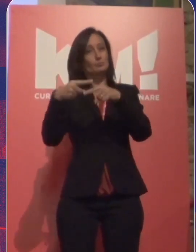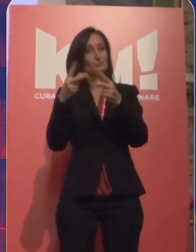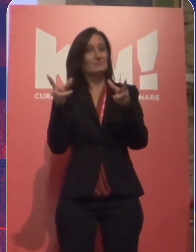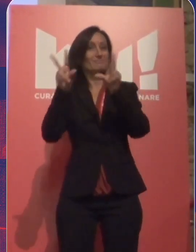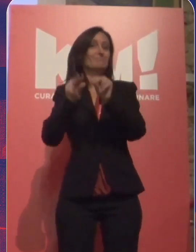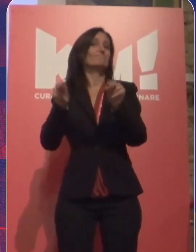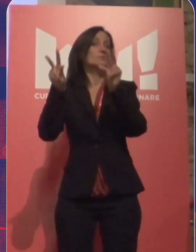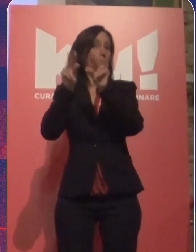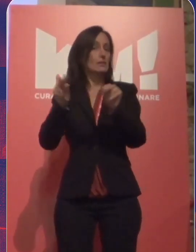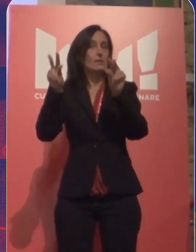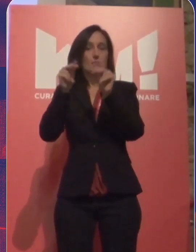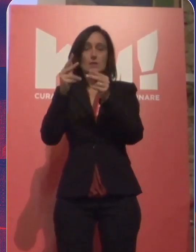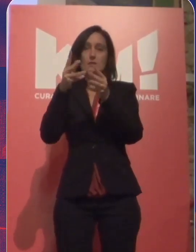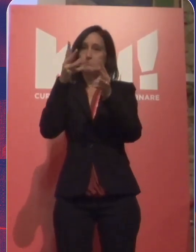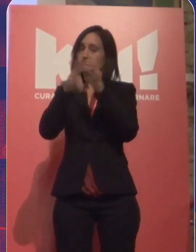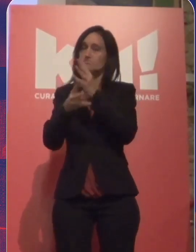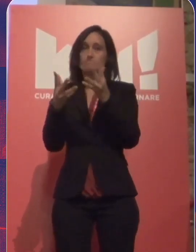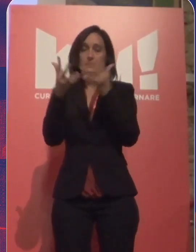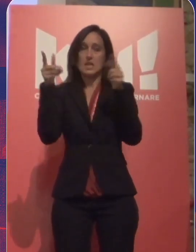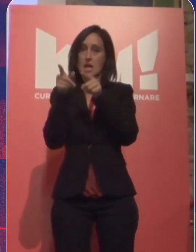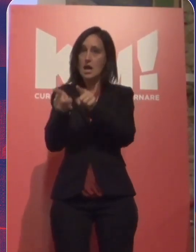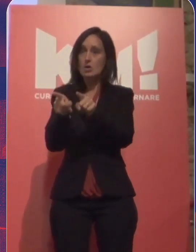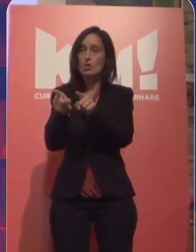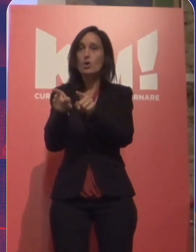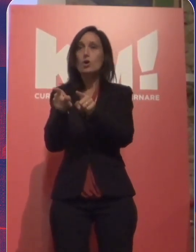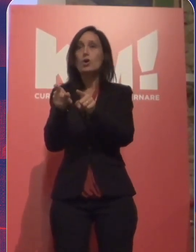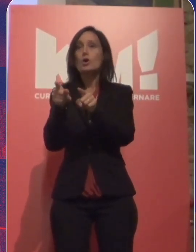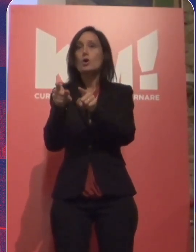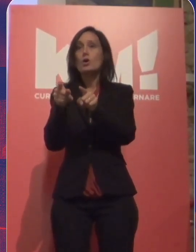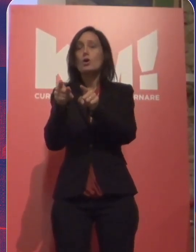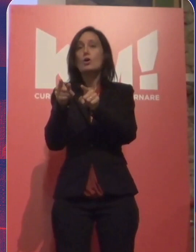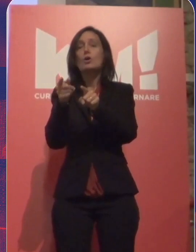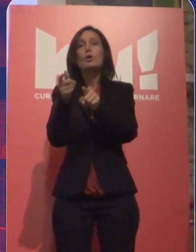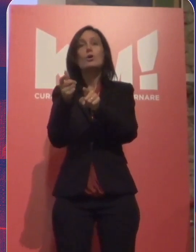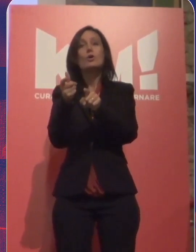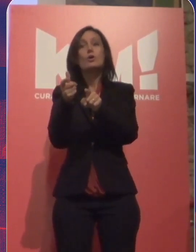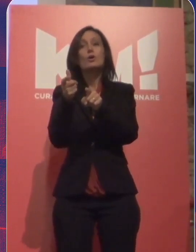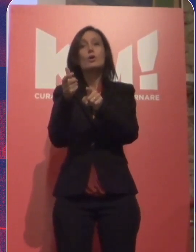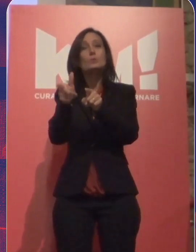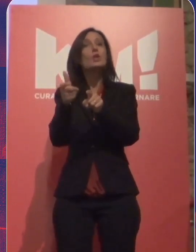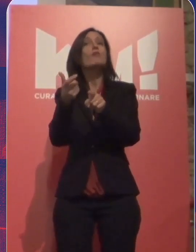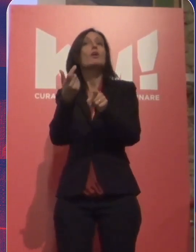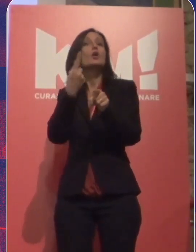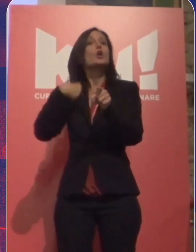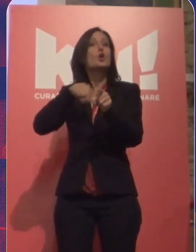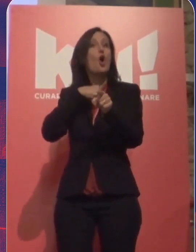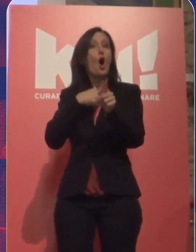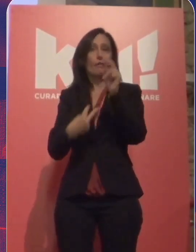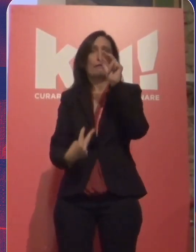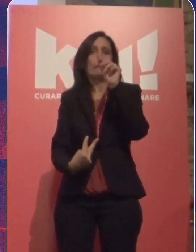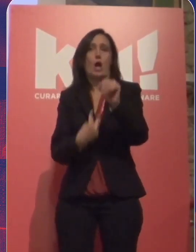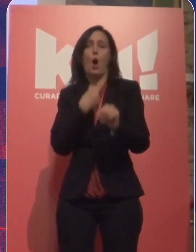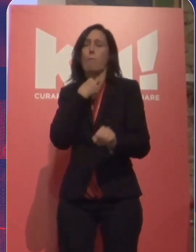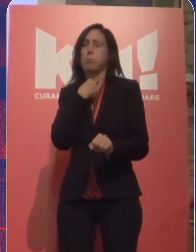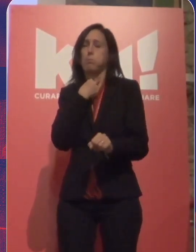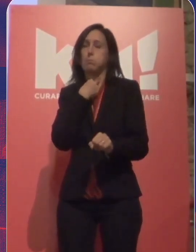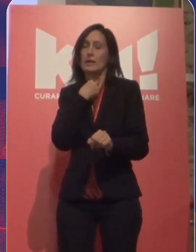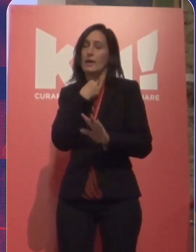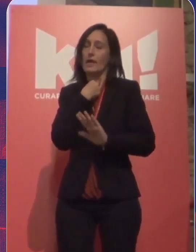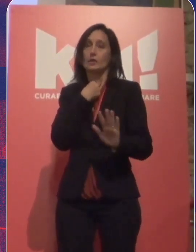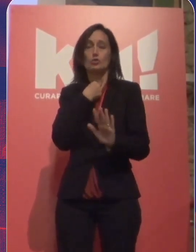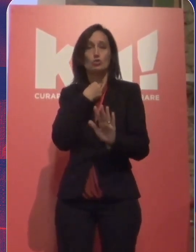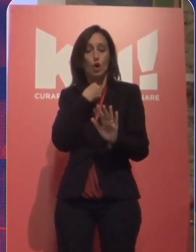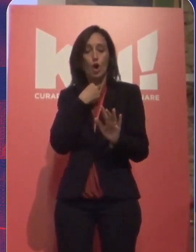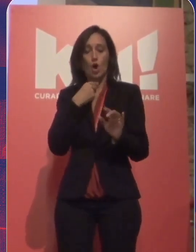che diciamo così il fatto che siamo stati obbligati a comportamenti di